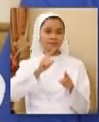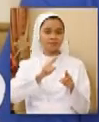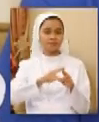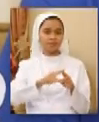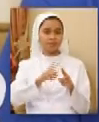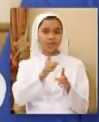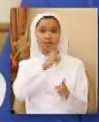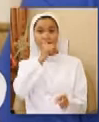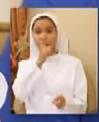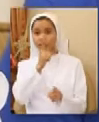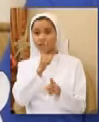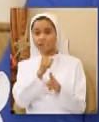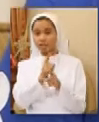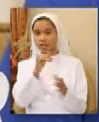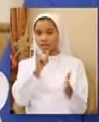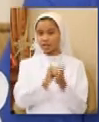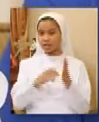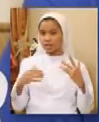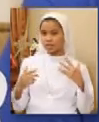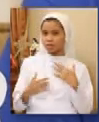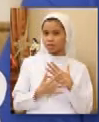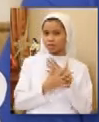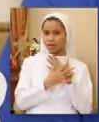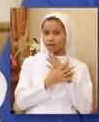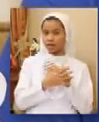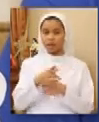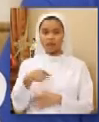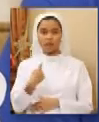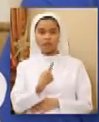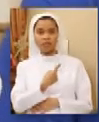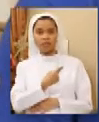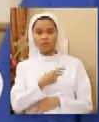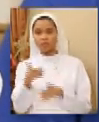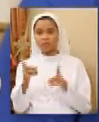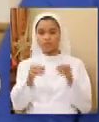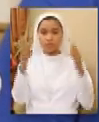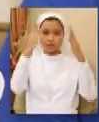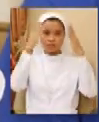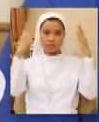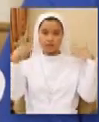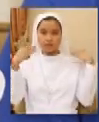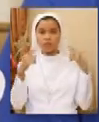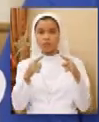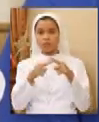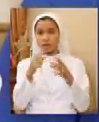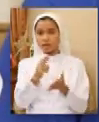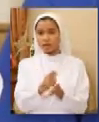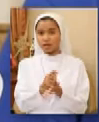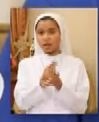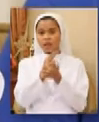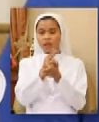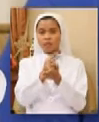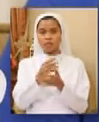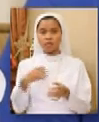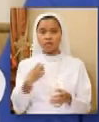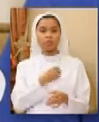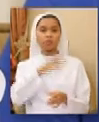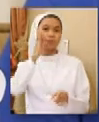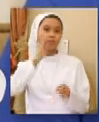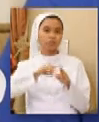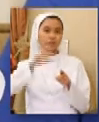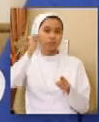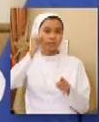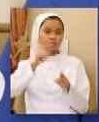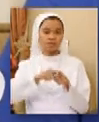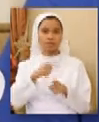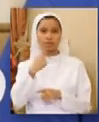Batugan, totoo nakaka-inspirar ang mga ginigibok ang satuyang mga madre na kaibanan ko niyan, tangaling patabangan ang satuyang mga